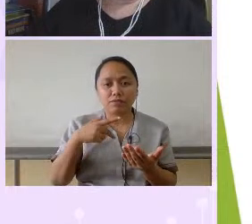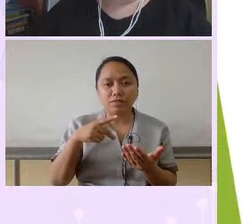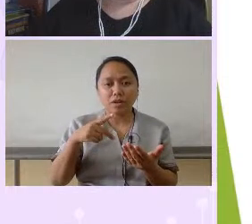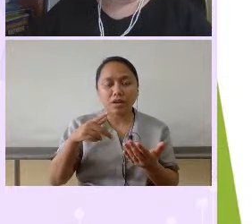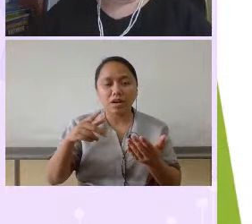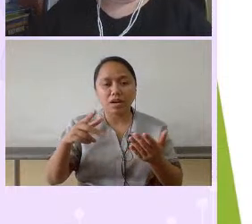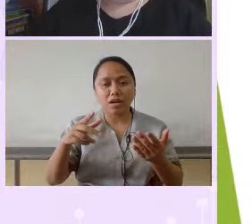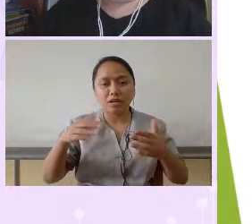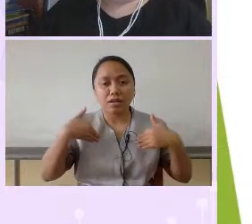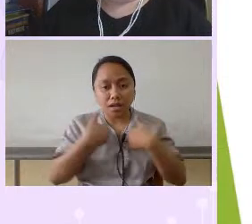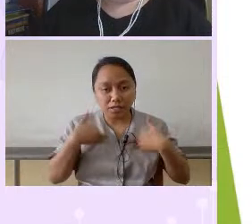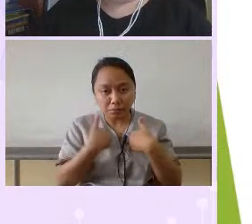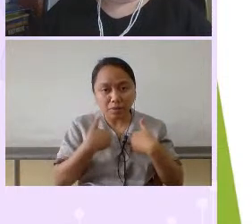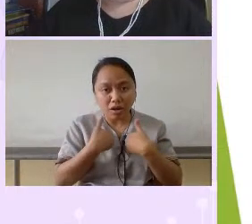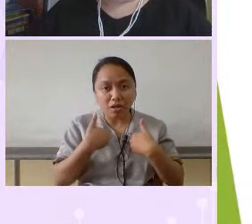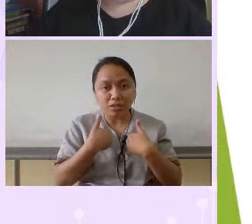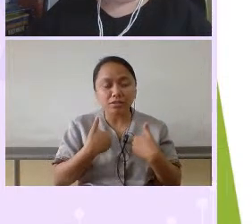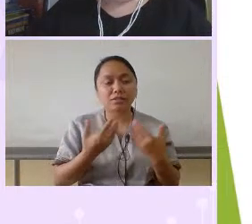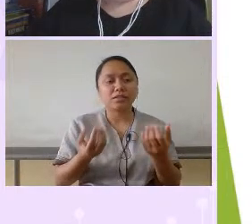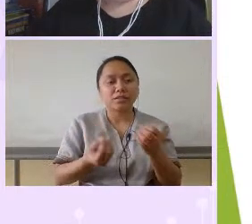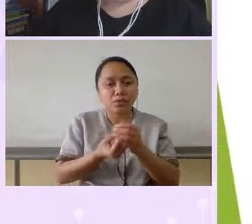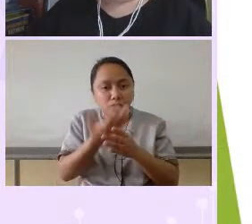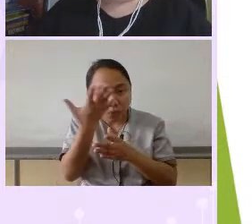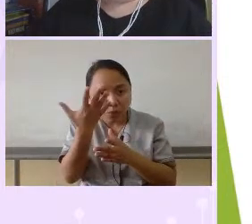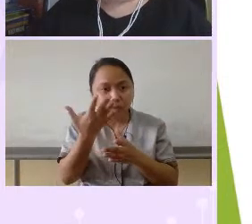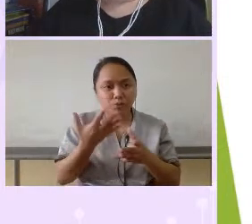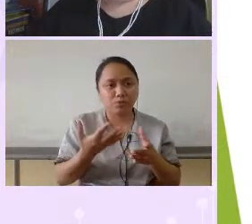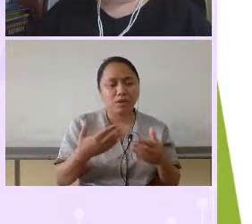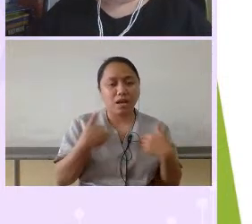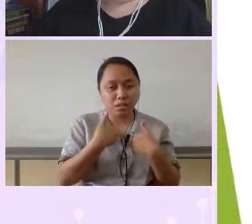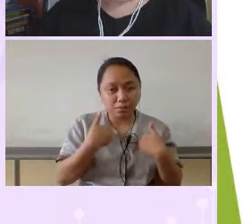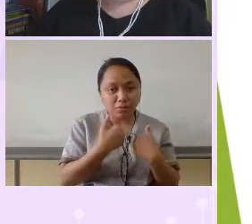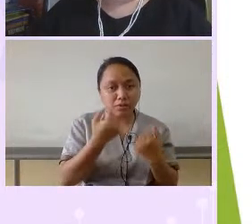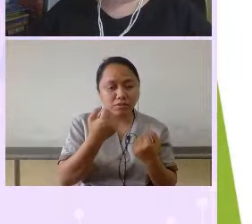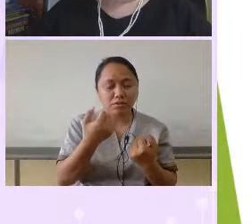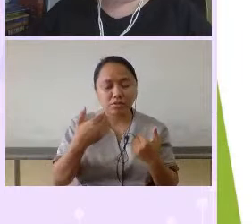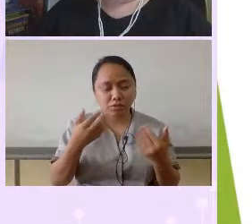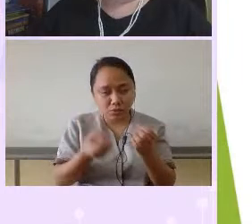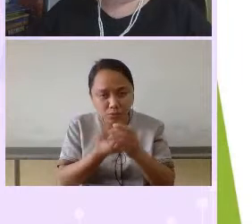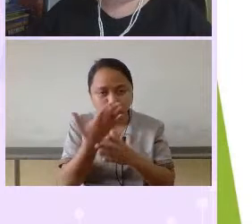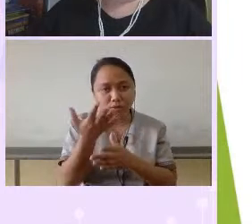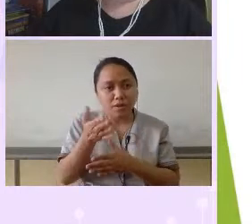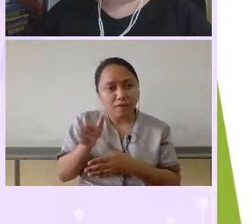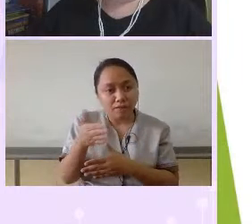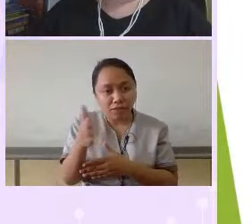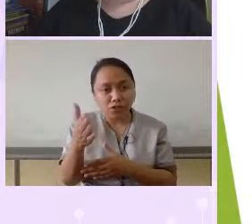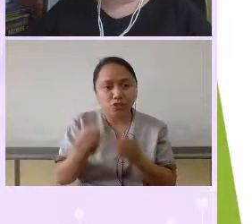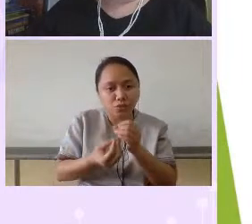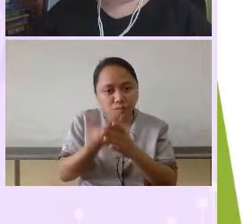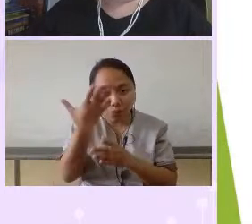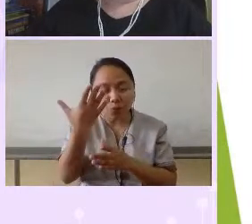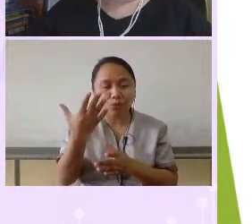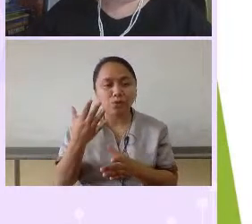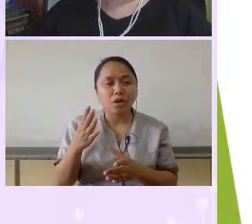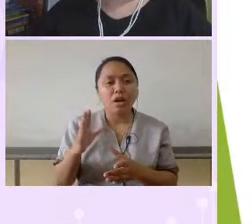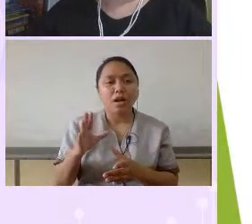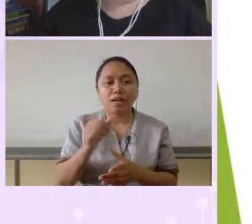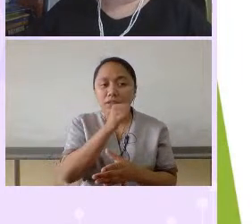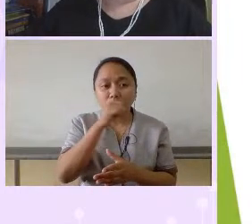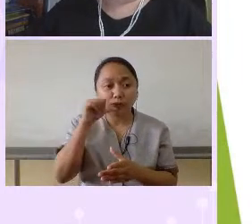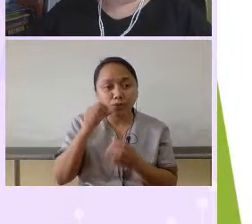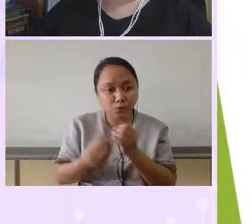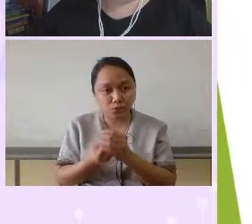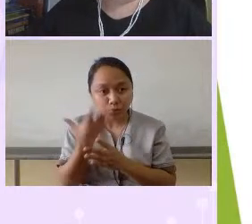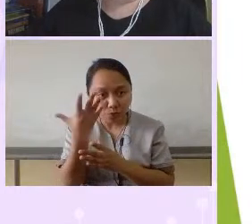sa halal, and others. And meron po several special projects na hindi na po kasya